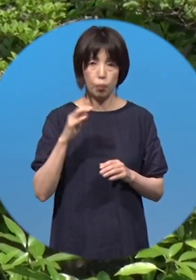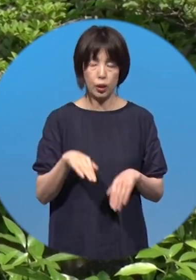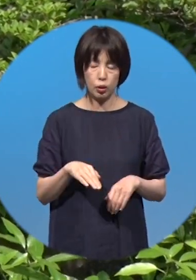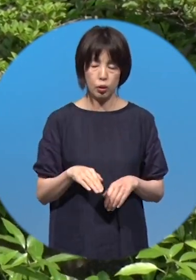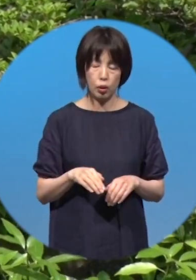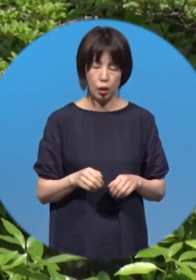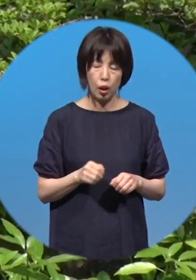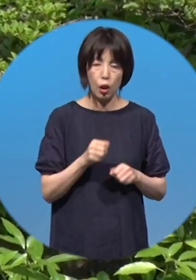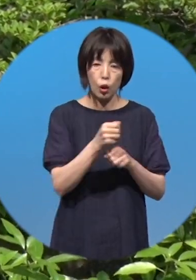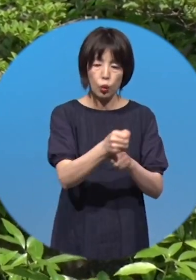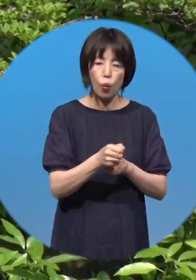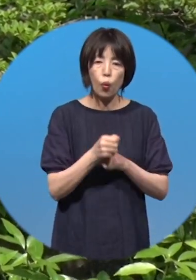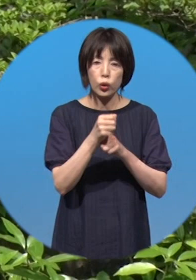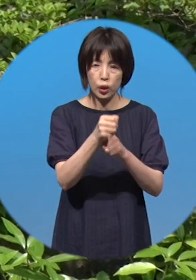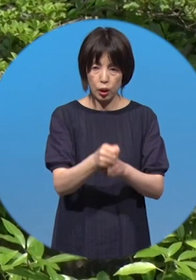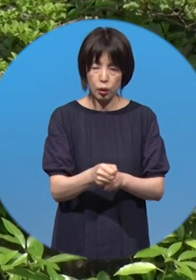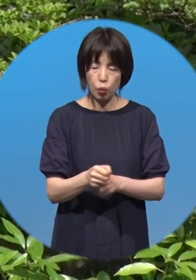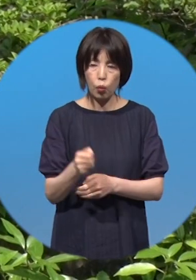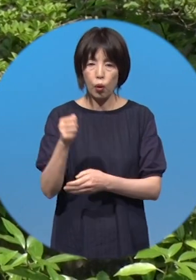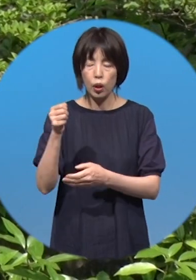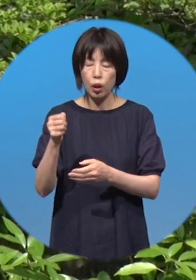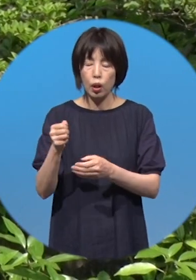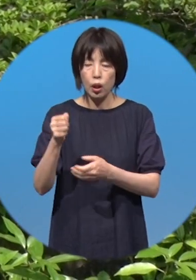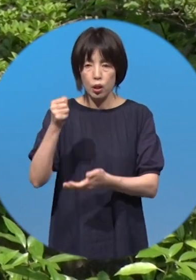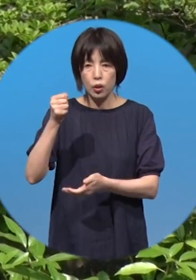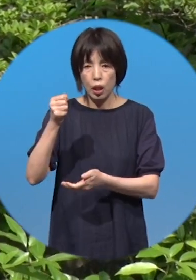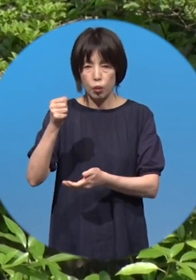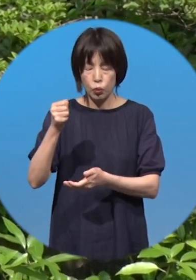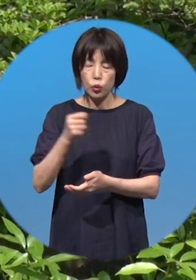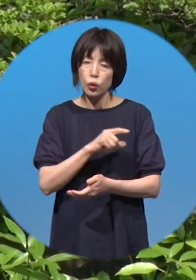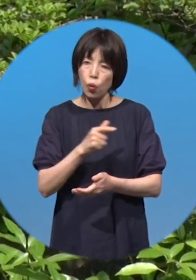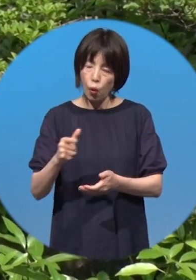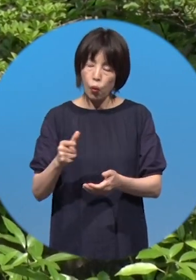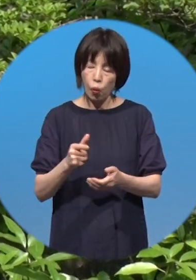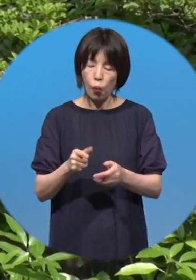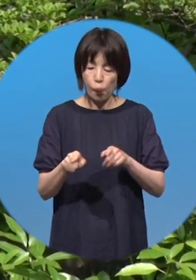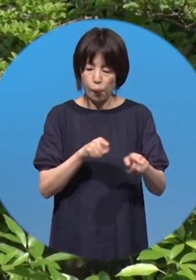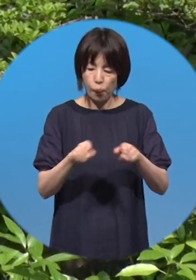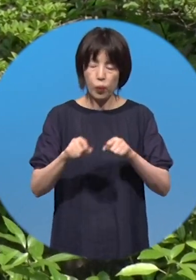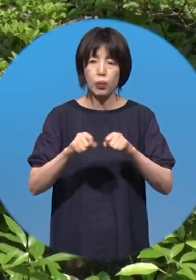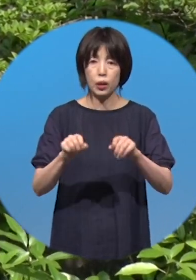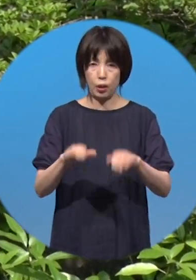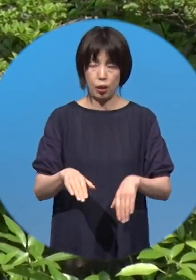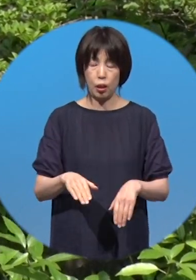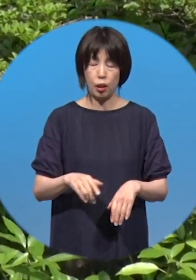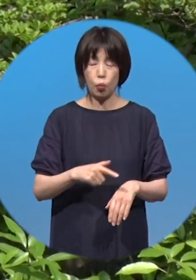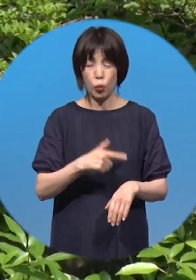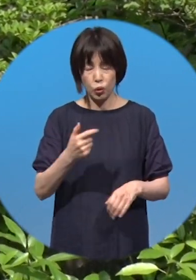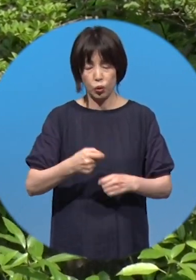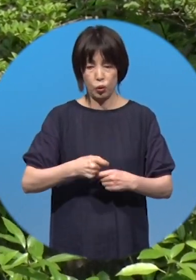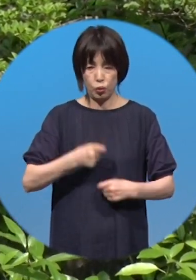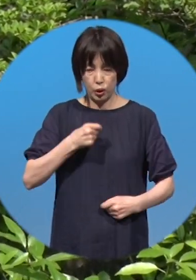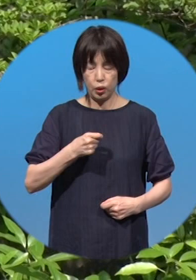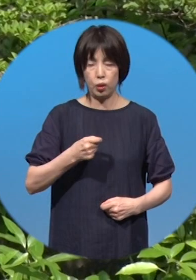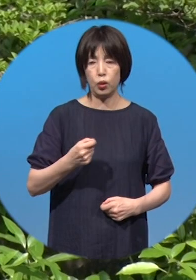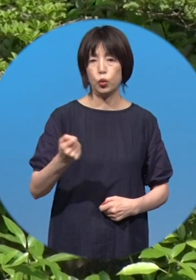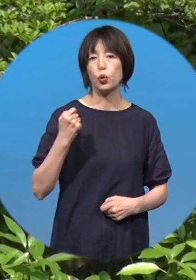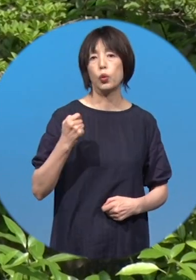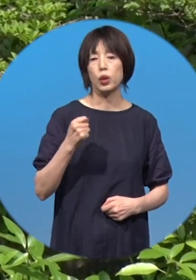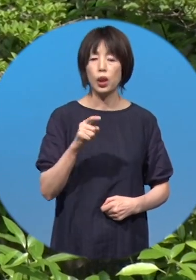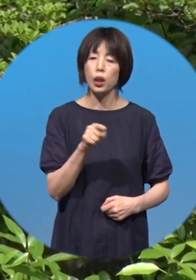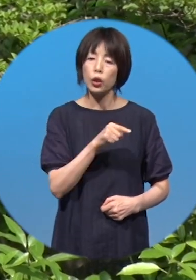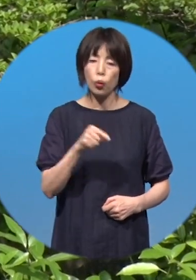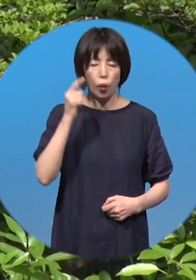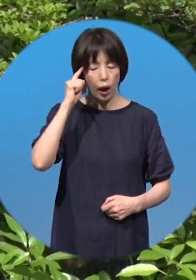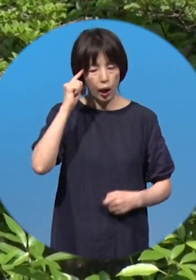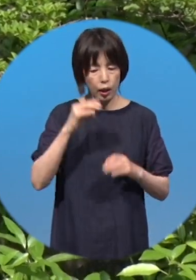農政や財務畑でその実力を発揮しておりましたが、大変正義感が強く、人のことを思う